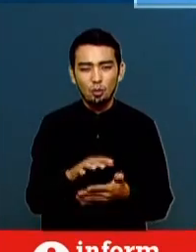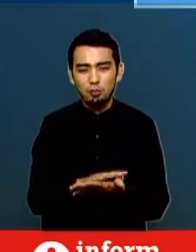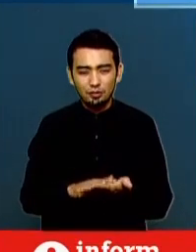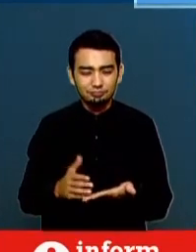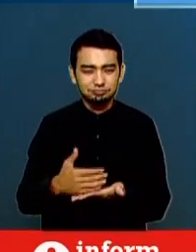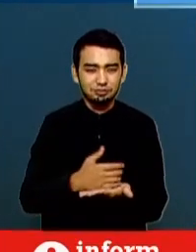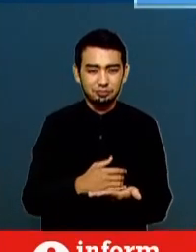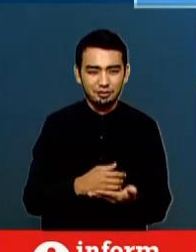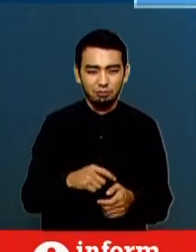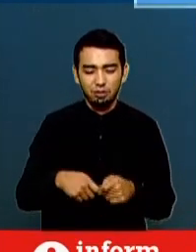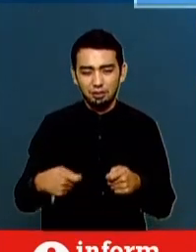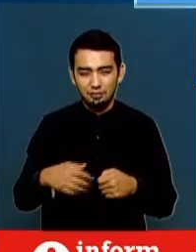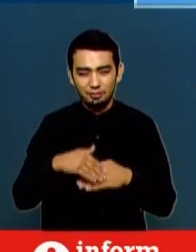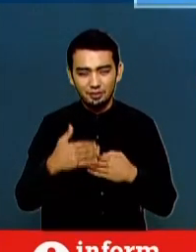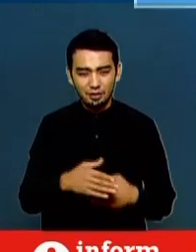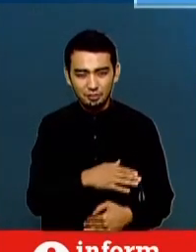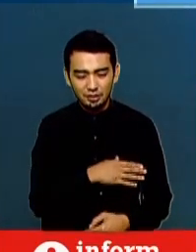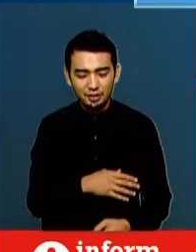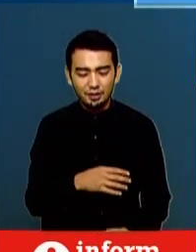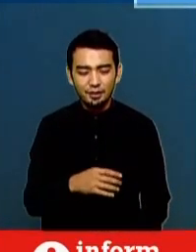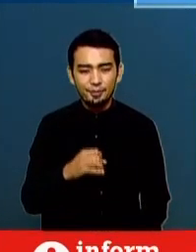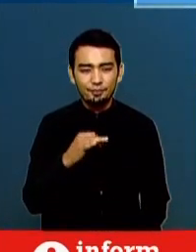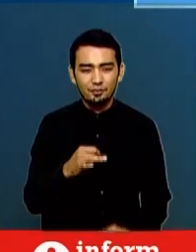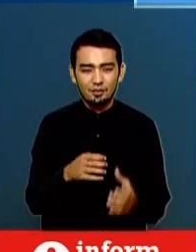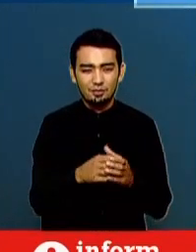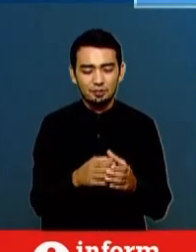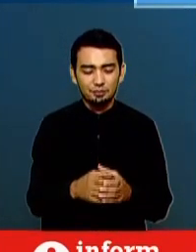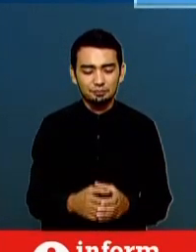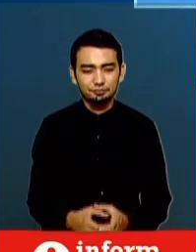с отсрочкой зашли, уборочную компанию.